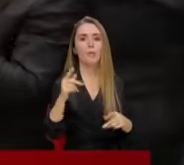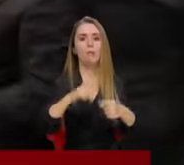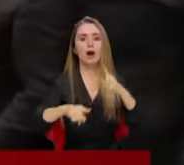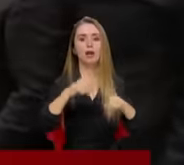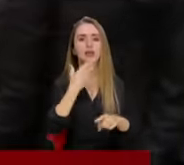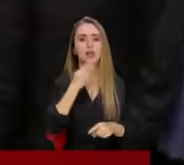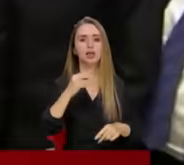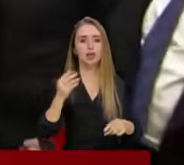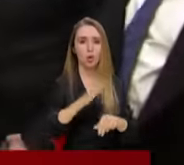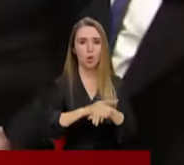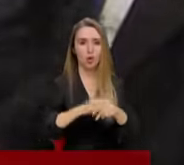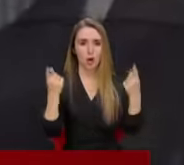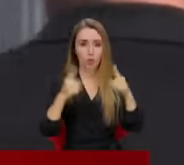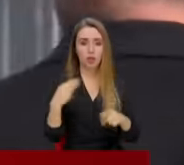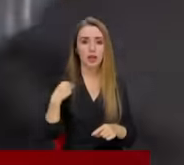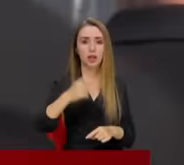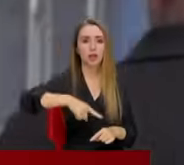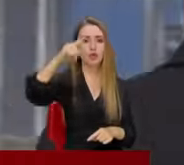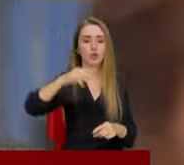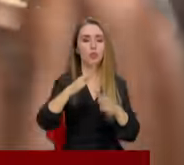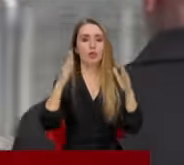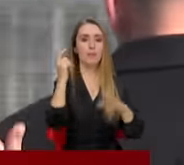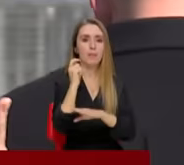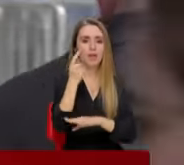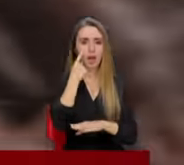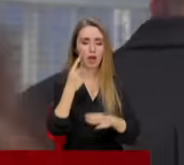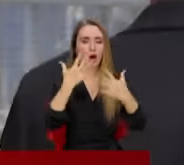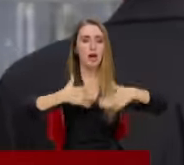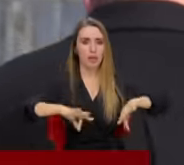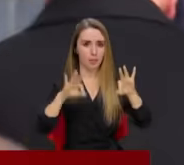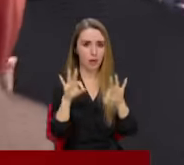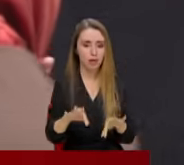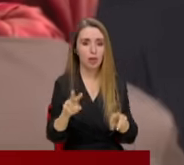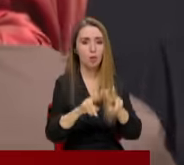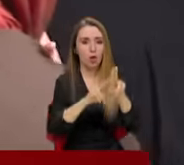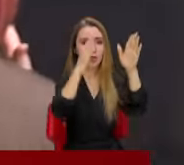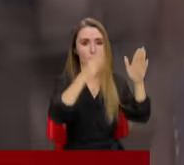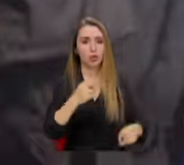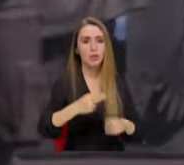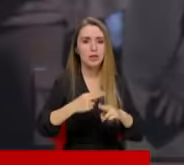gençlik kollarıyla buluştu. Yeni güne ise Büyük İstanbul mitingi hazırlıklarıyla başladı. Murat